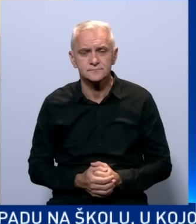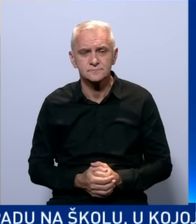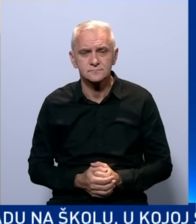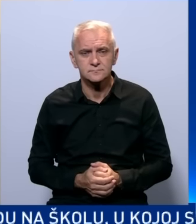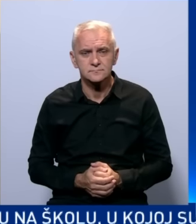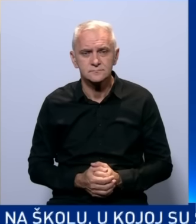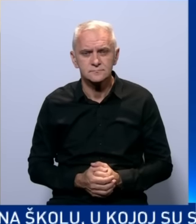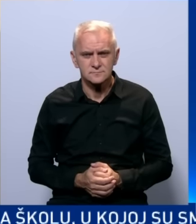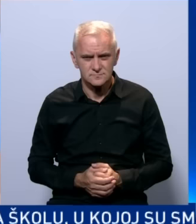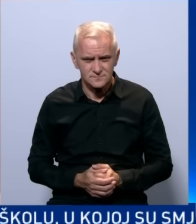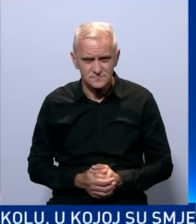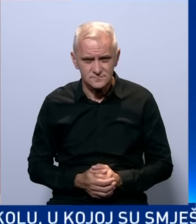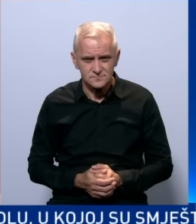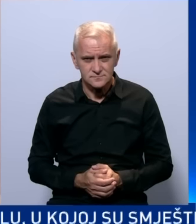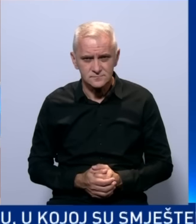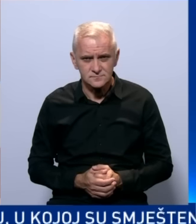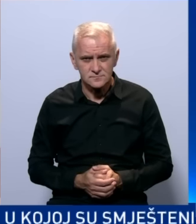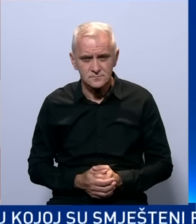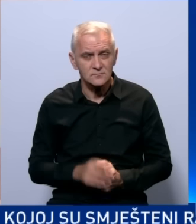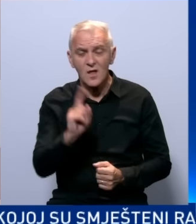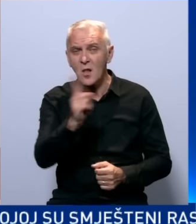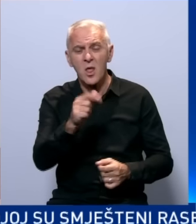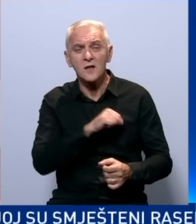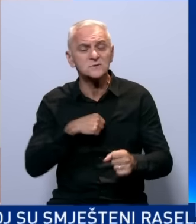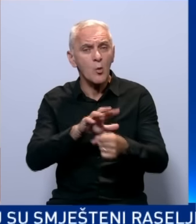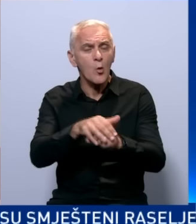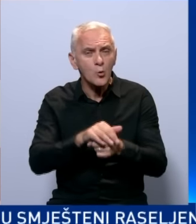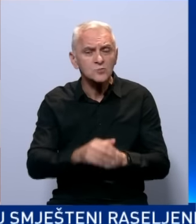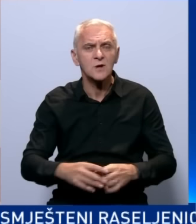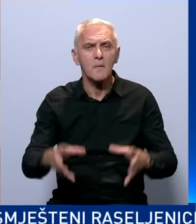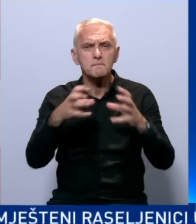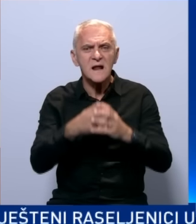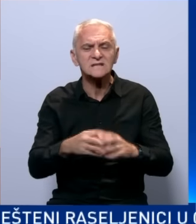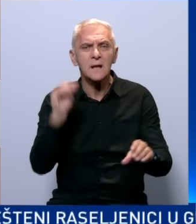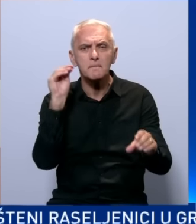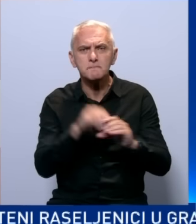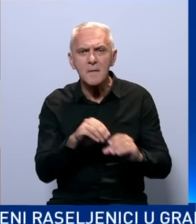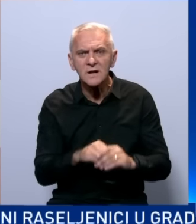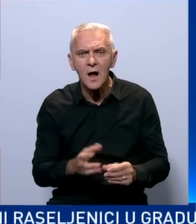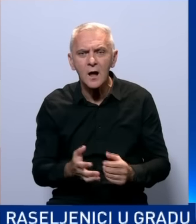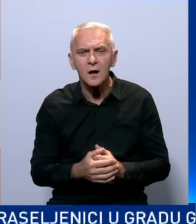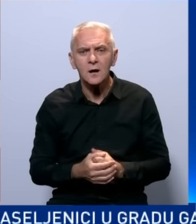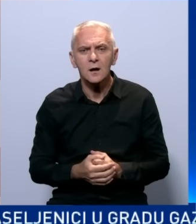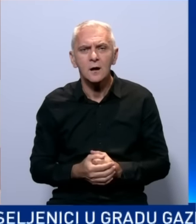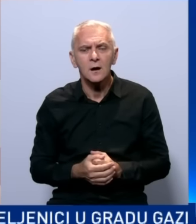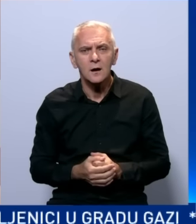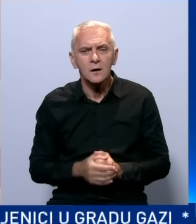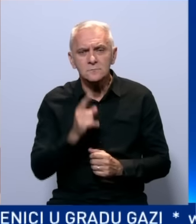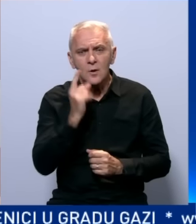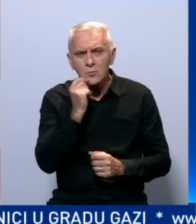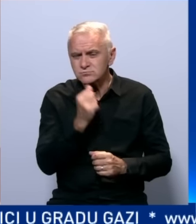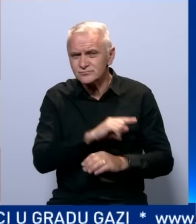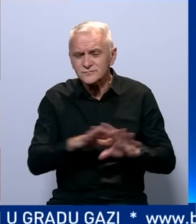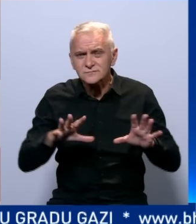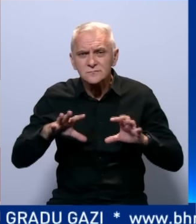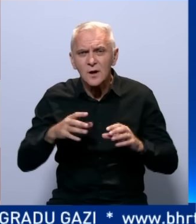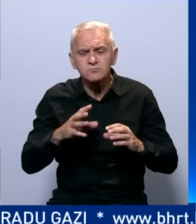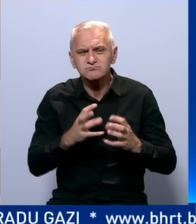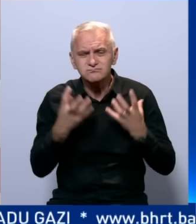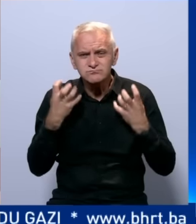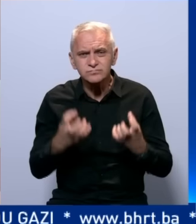sve veliko. I nije samo kukuruza, vidite, evo i paradajz i paprika, sve to, jednostavno, ti plodovi su progorili. Da li bili